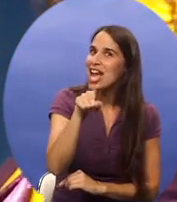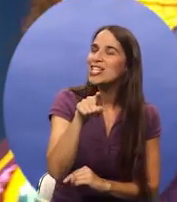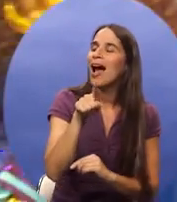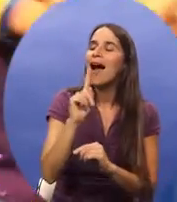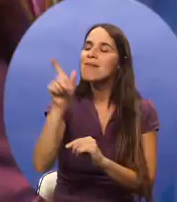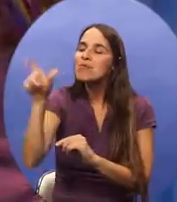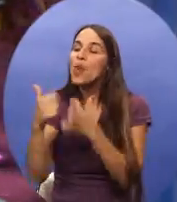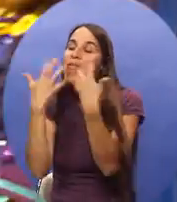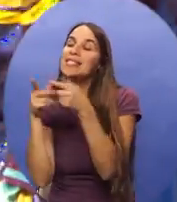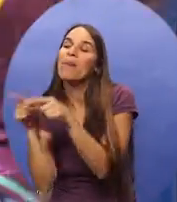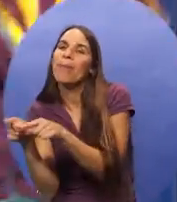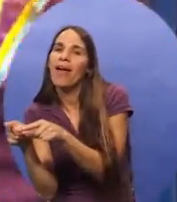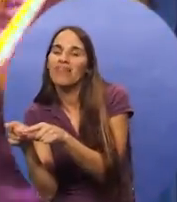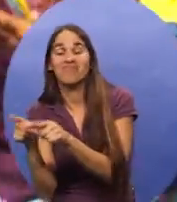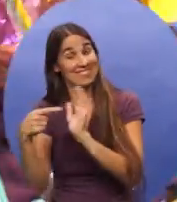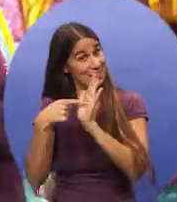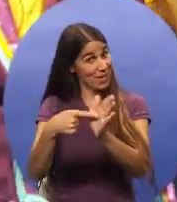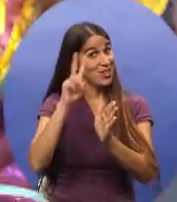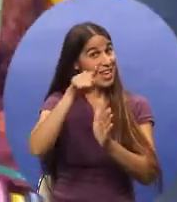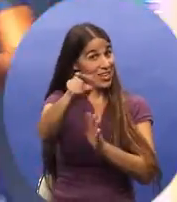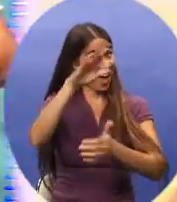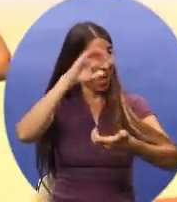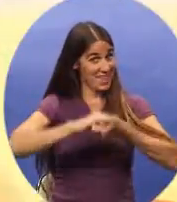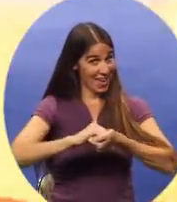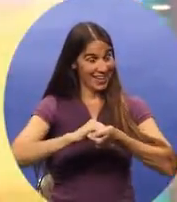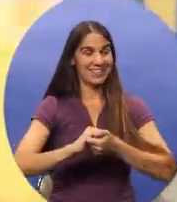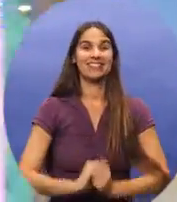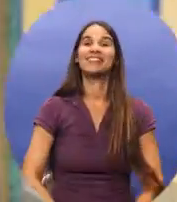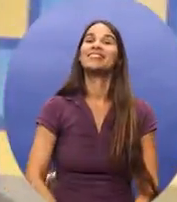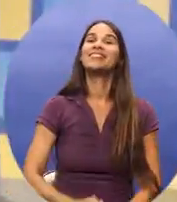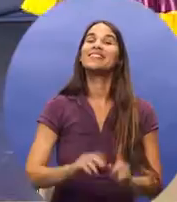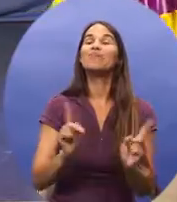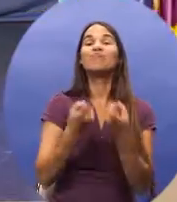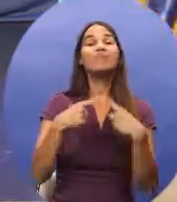לך למי לספר, סימן שיש לך חבר.